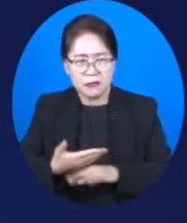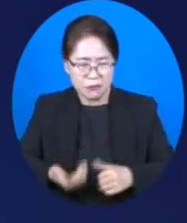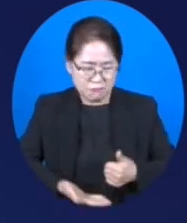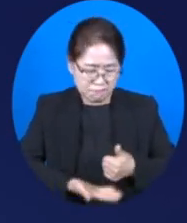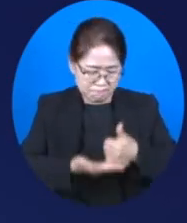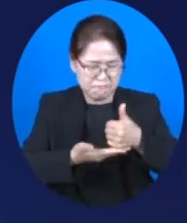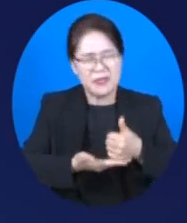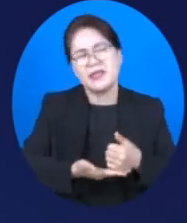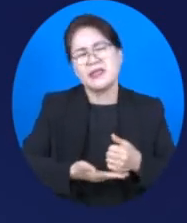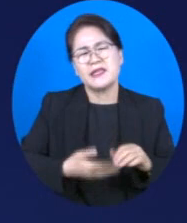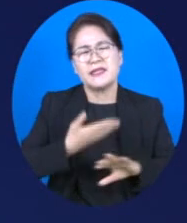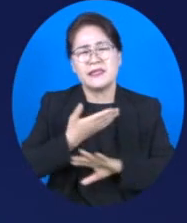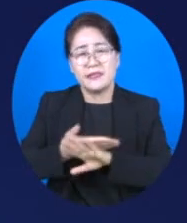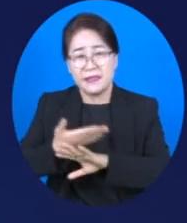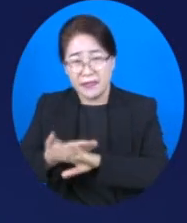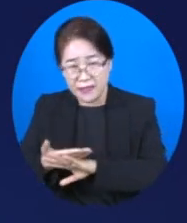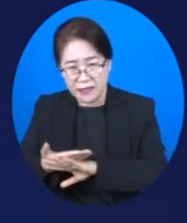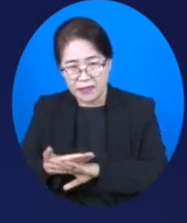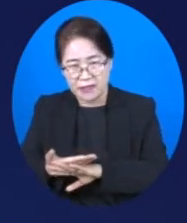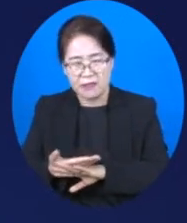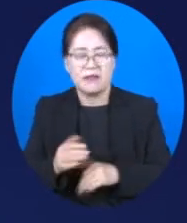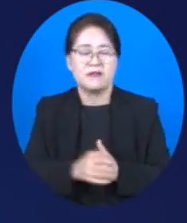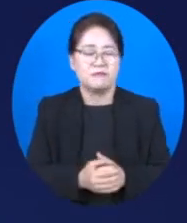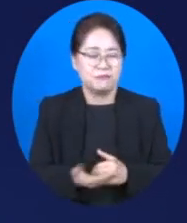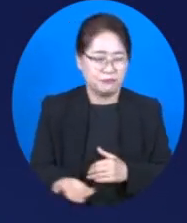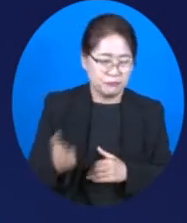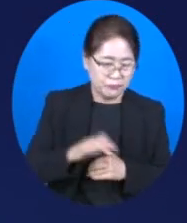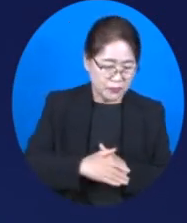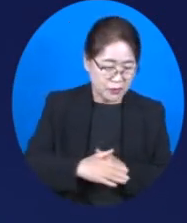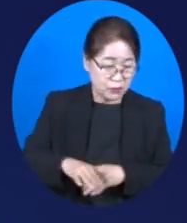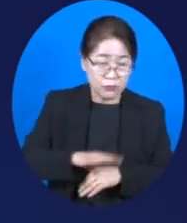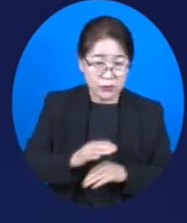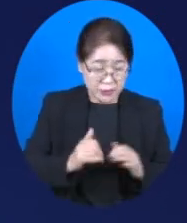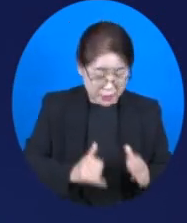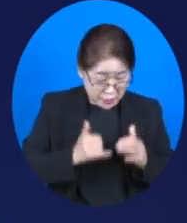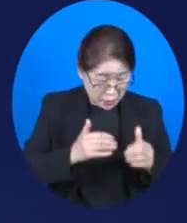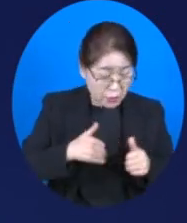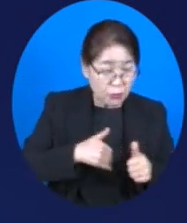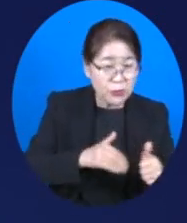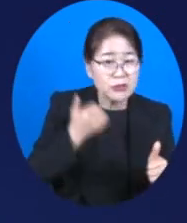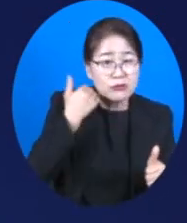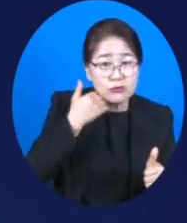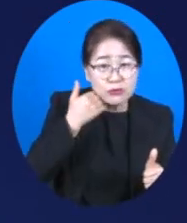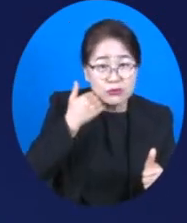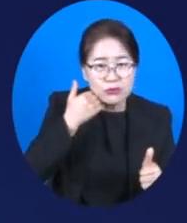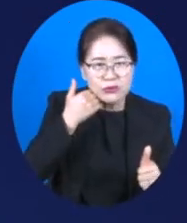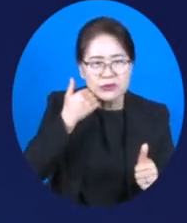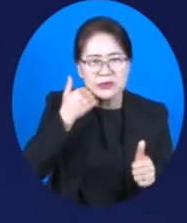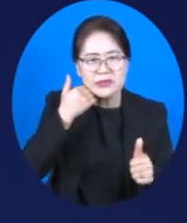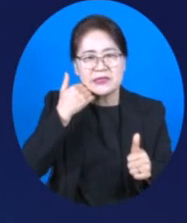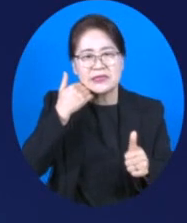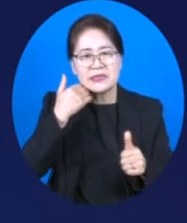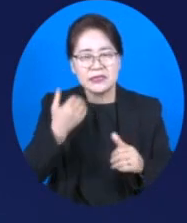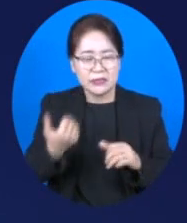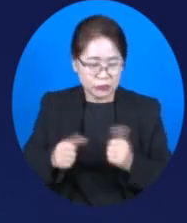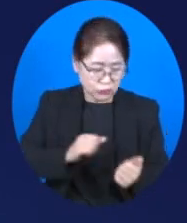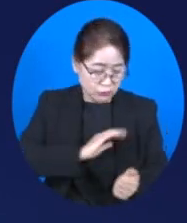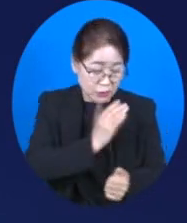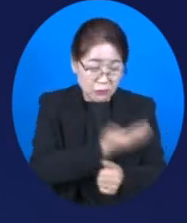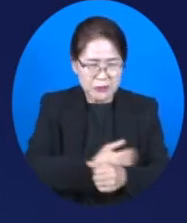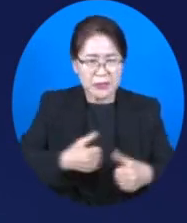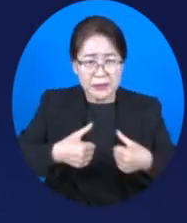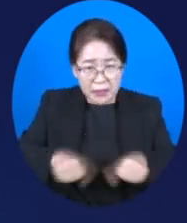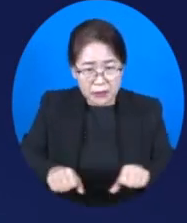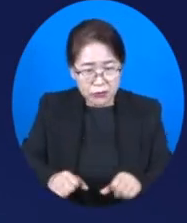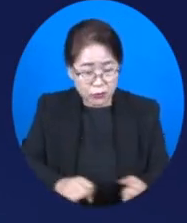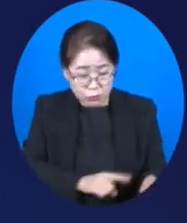하는 것입니다. 그런데 우리를 세상에 보내신 분이 누구이십니까? 사망 권세를